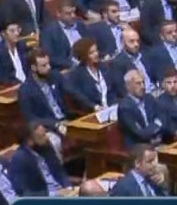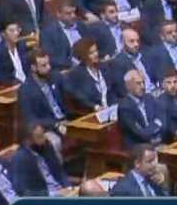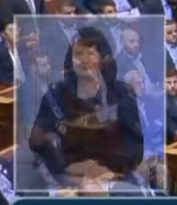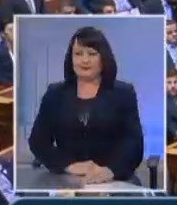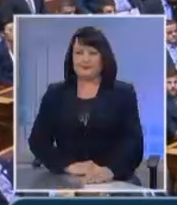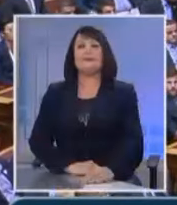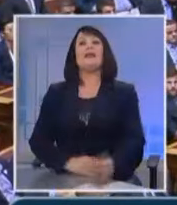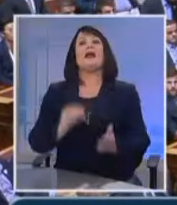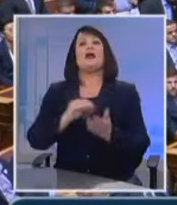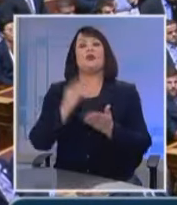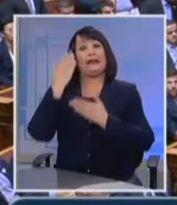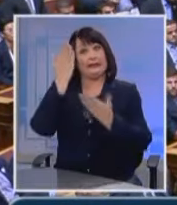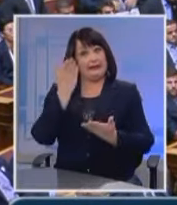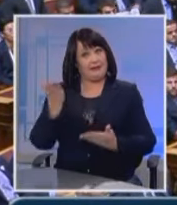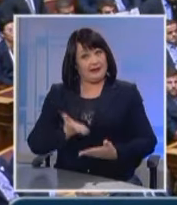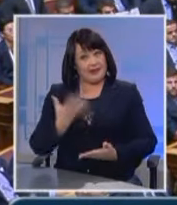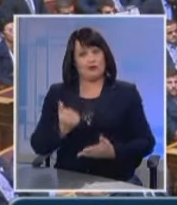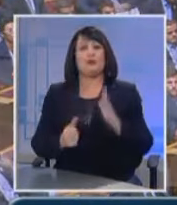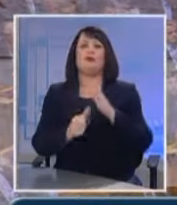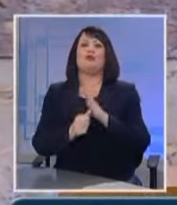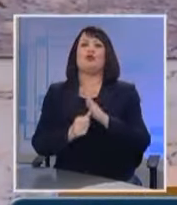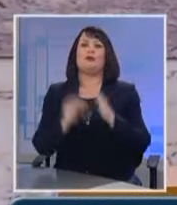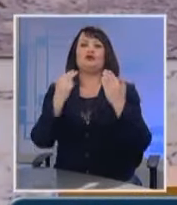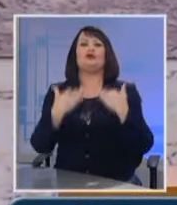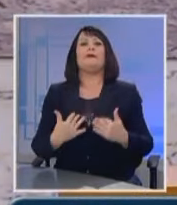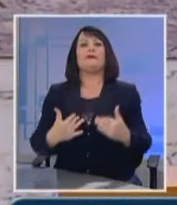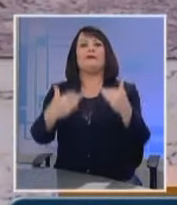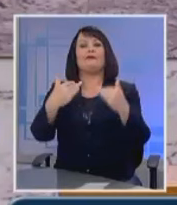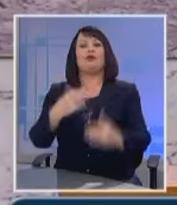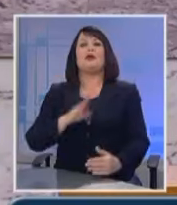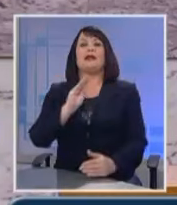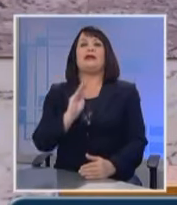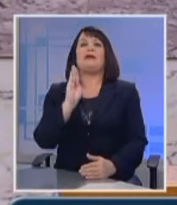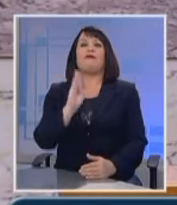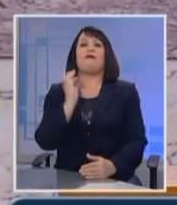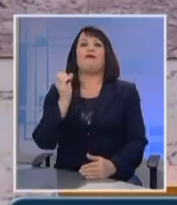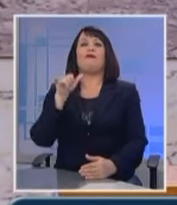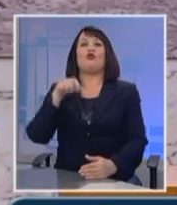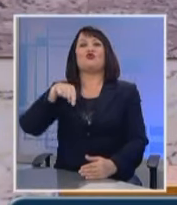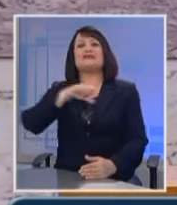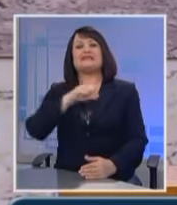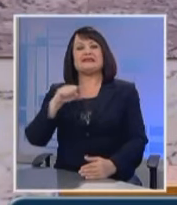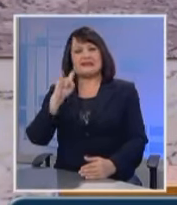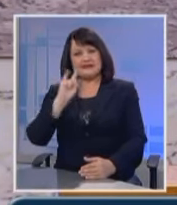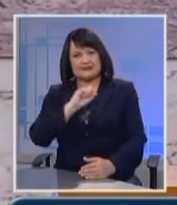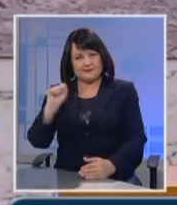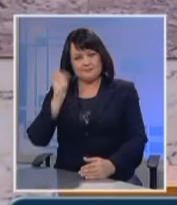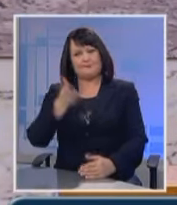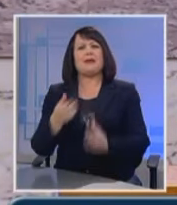Μας τιμούν με την παρουσία τους ο Πρόεδρος της Βουλής των Ελλήνων, κ. Νικόλαος Βούτσης και το Προεδρείο της Βουλής.